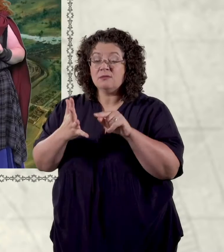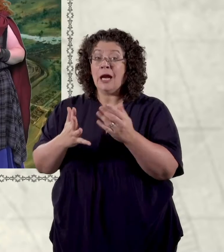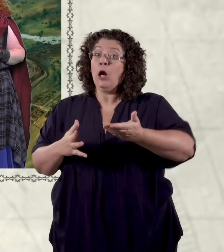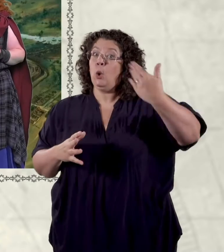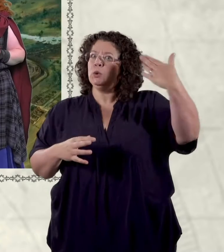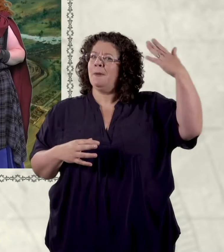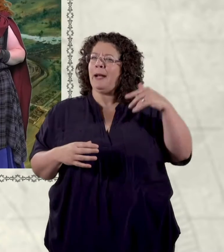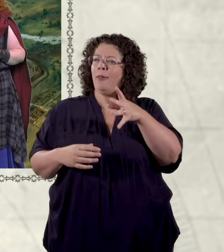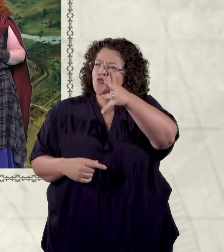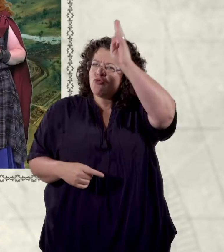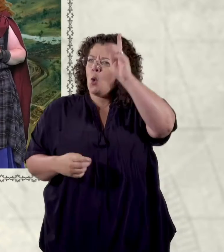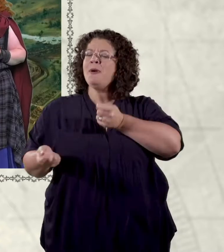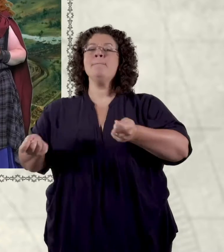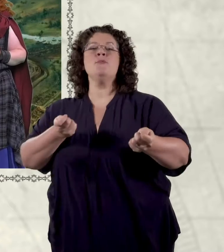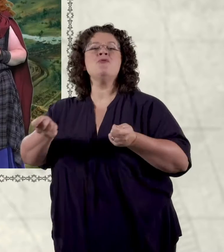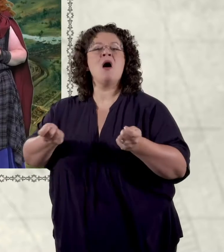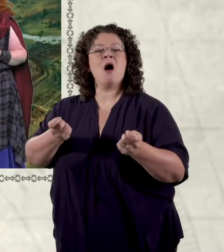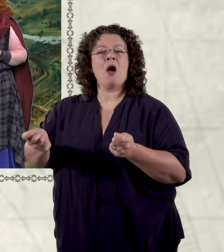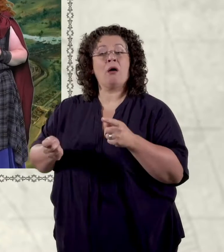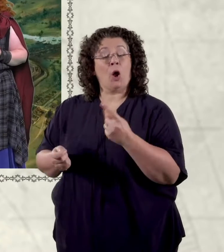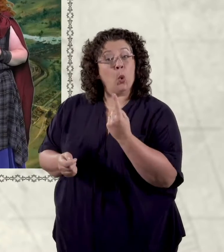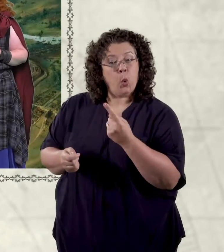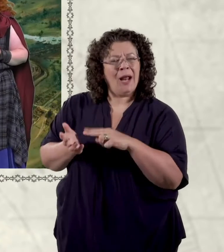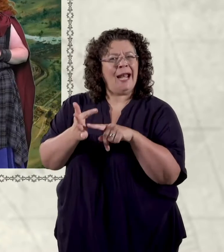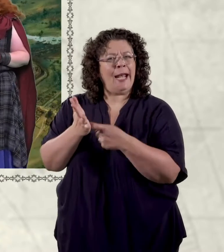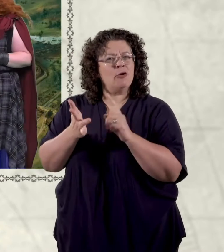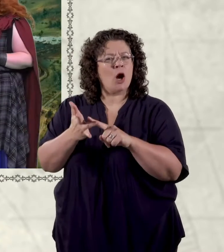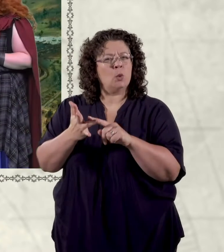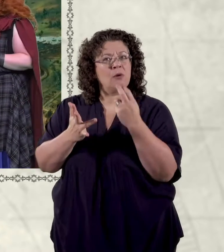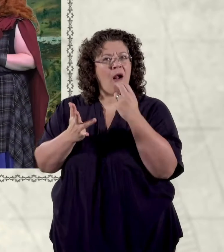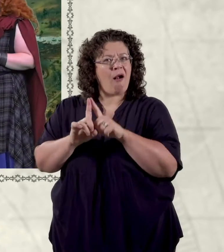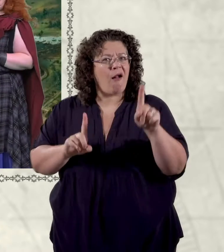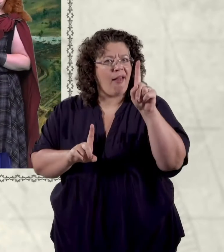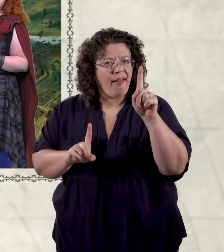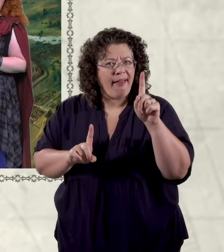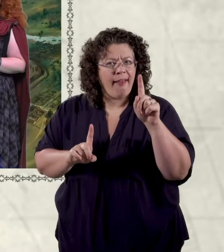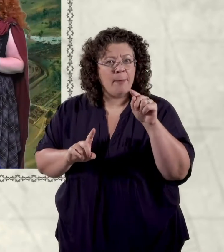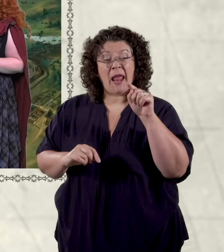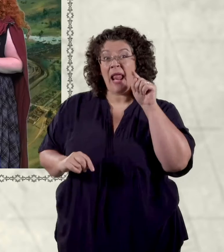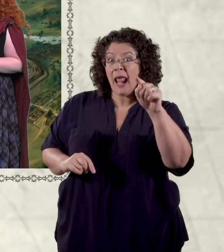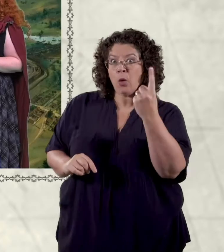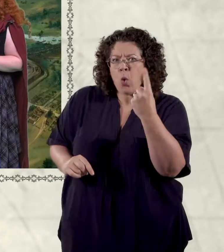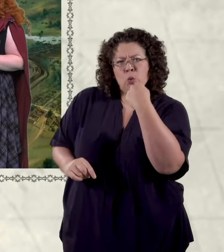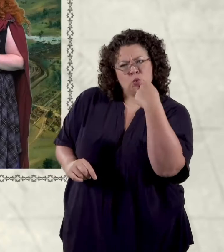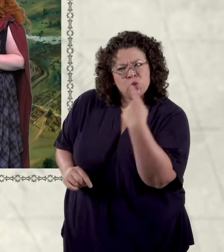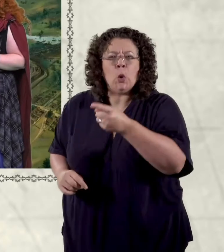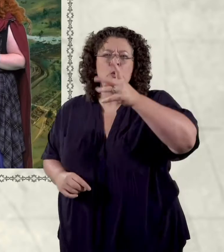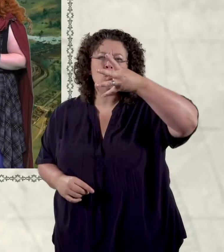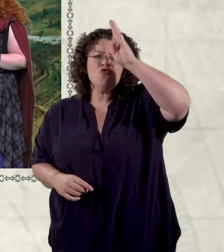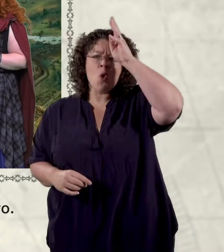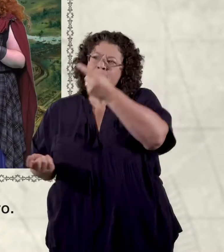Dyn o'r enw Clodiws oedd y cerflun. Roedd Clodiws yn gyn ymerawdwr ar